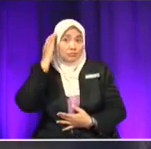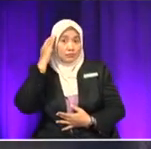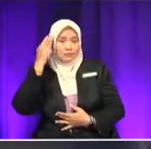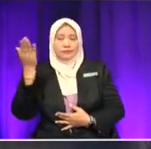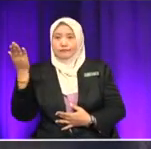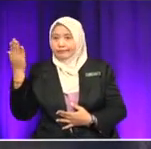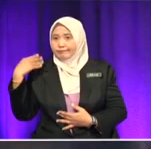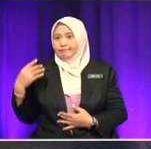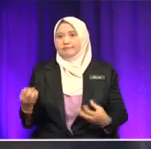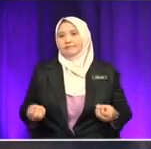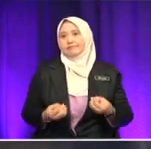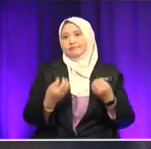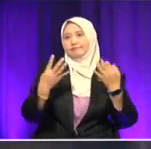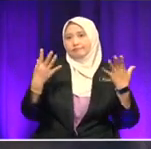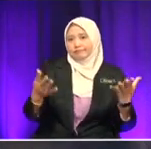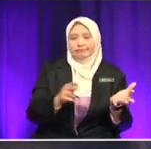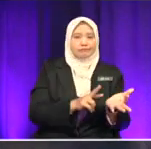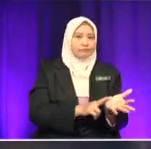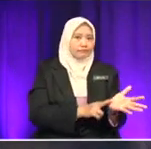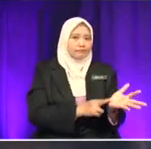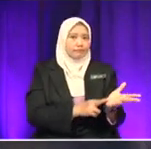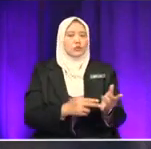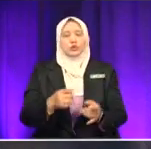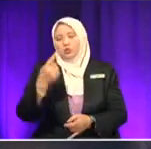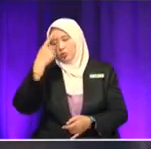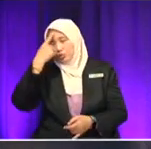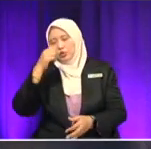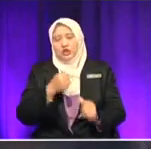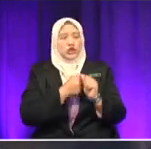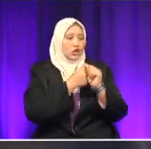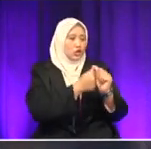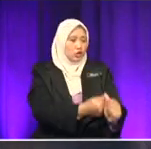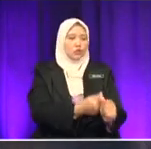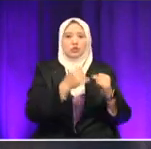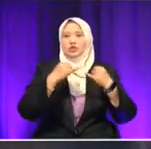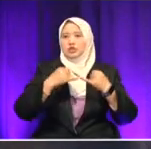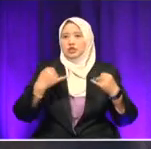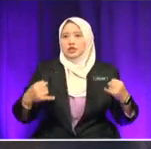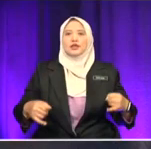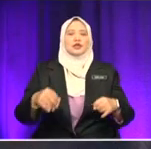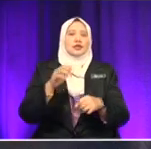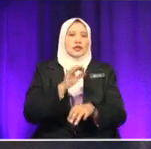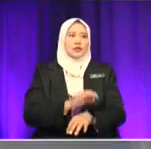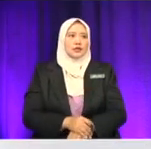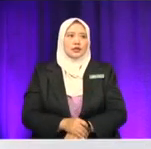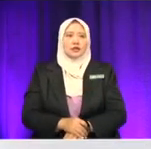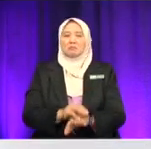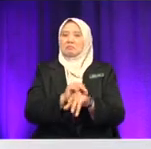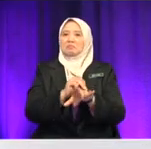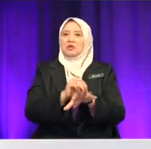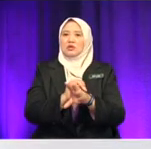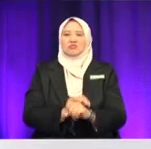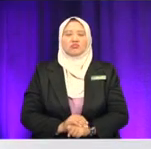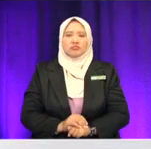pelbagai mikroorganisma seperti bakteria, fungi dan juga virus, cikgu. Betul. Dan bagi saya, cikgu, kayap ni merupakan